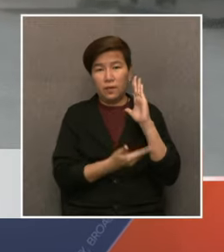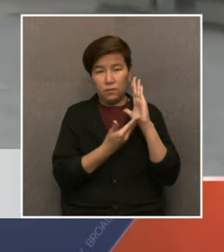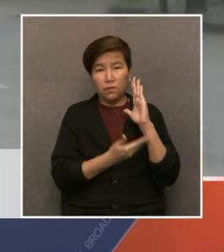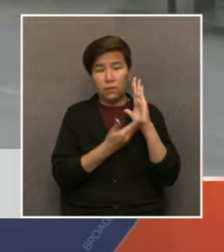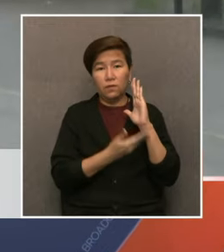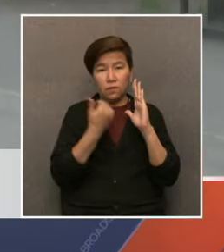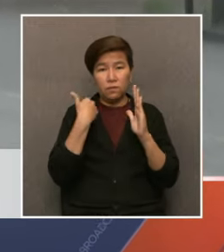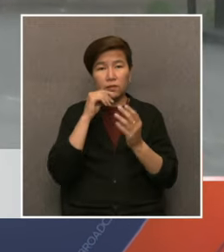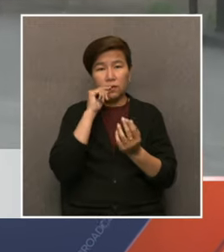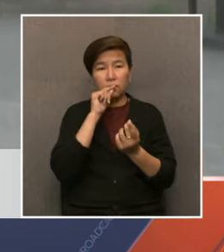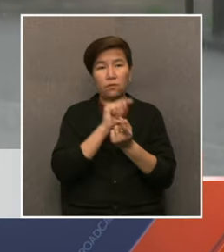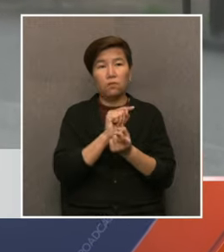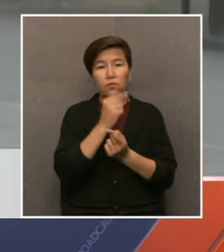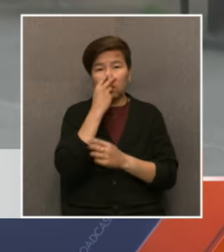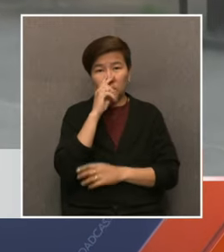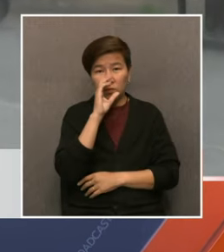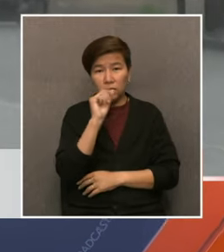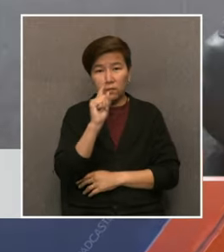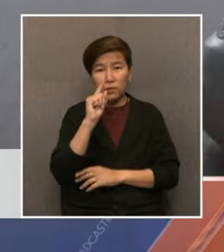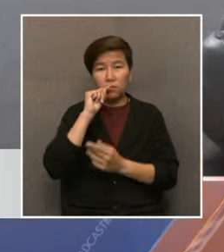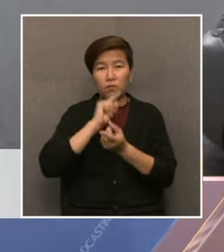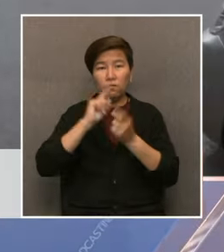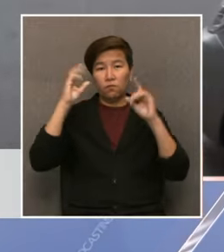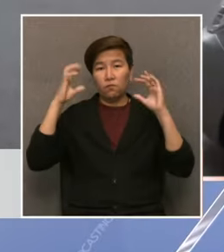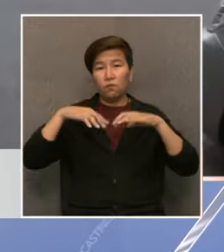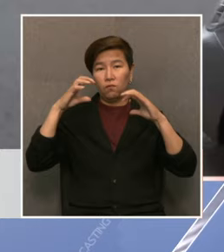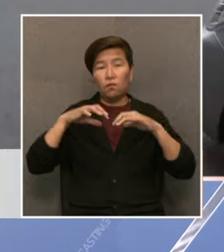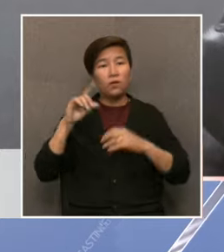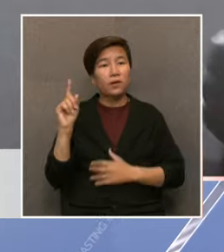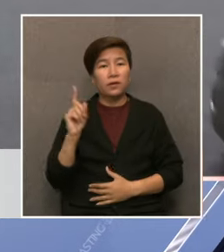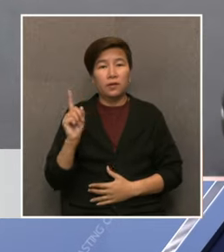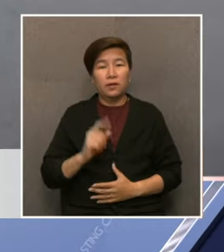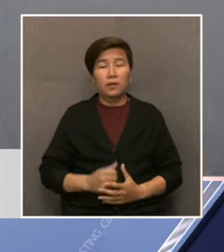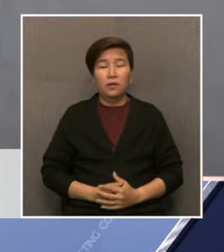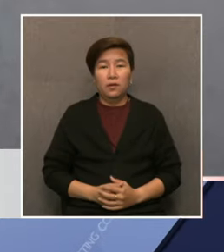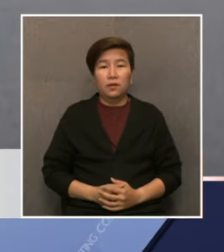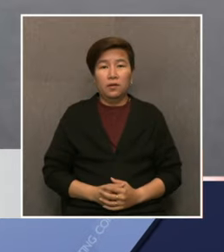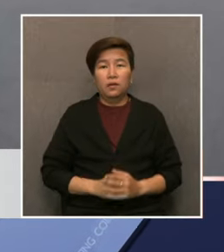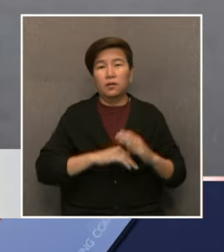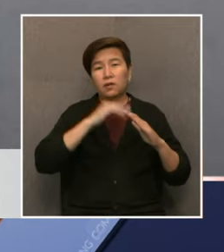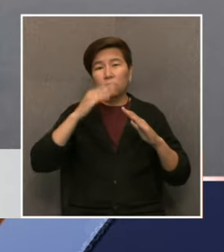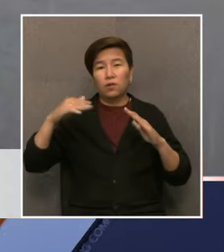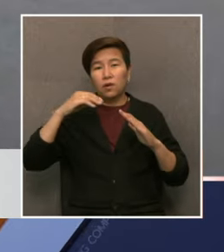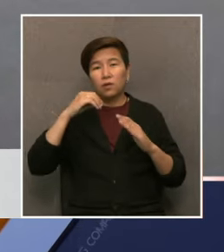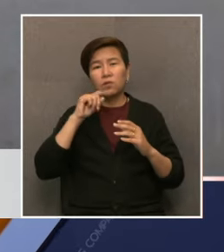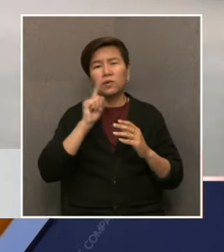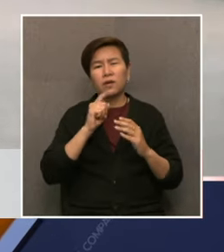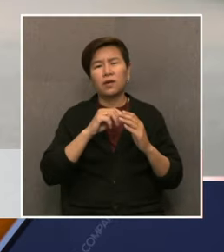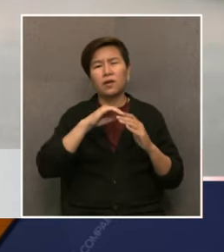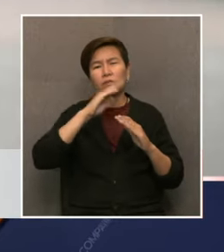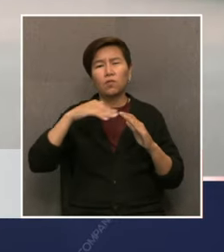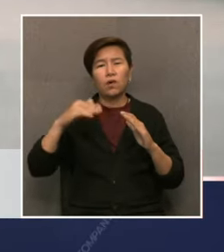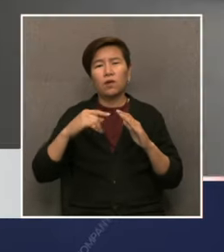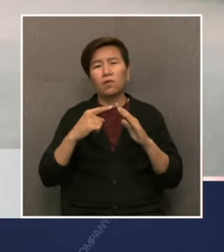ภาคตะวันออกเองก็คงจะต้องเฝ้าระวังเรื่องของฝนตกหนักอยู่อย่างเช่นบริเวณที่เป็นเทือกเขาเช่นเขาใหญ่นะครับบริเวณ